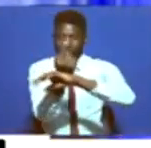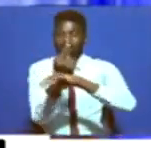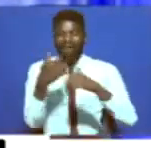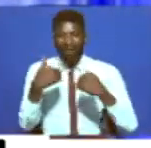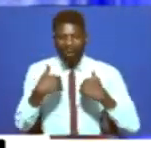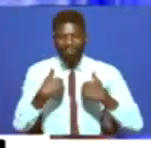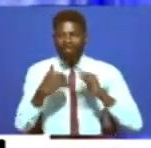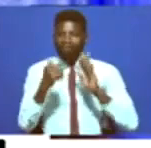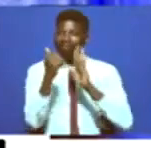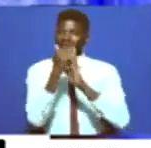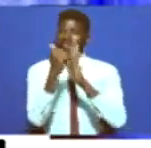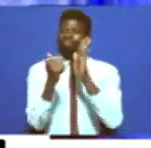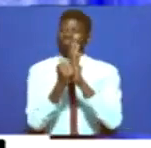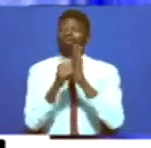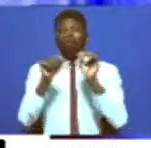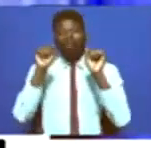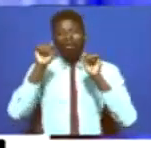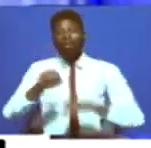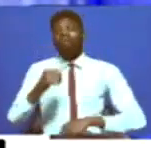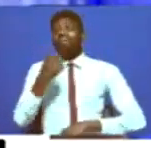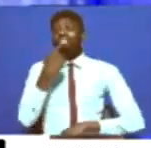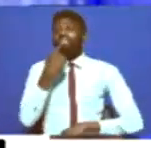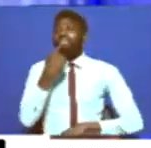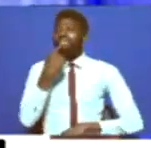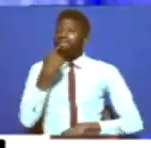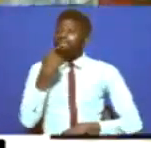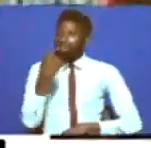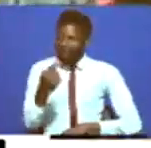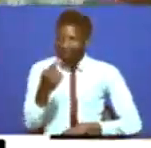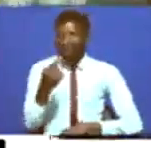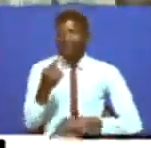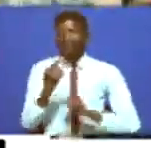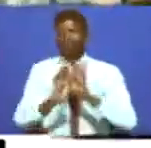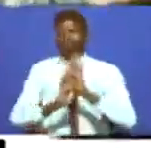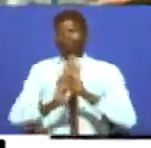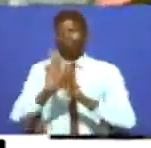agenda that we can say is progressive and transformative. Yeshu Kiwashira.